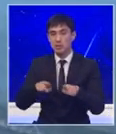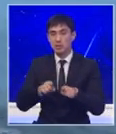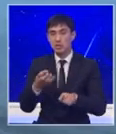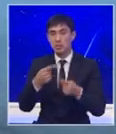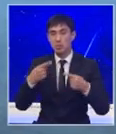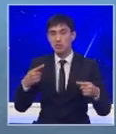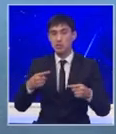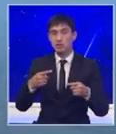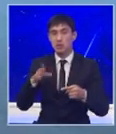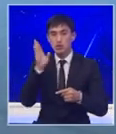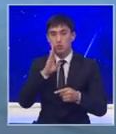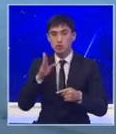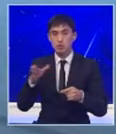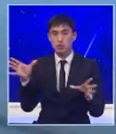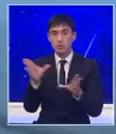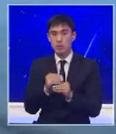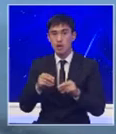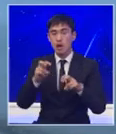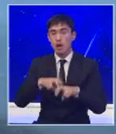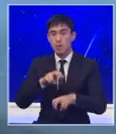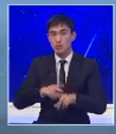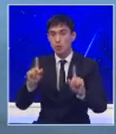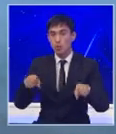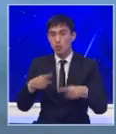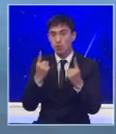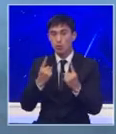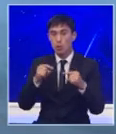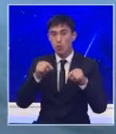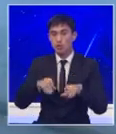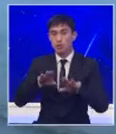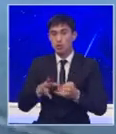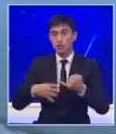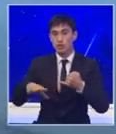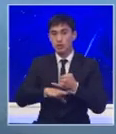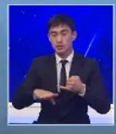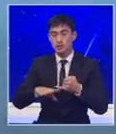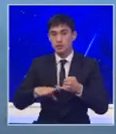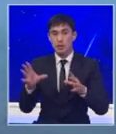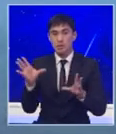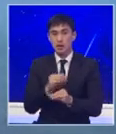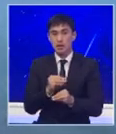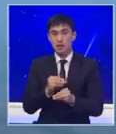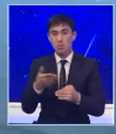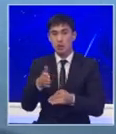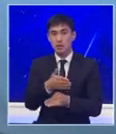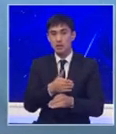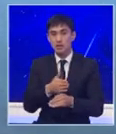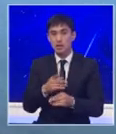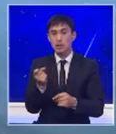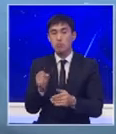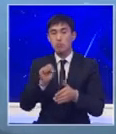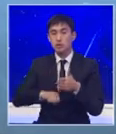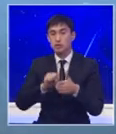басқа да службалармен қосылып комиссия құрылып, осы жерде қазір балықтардың неден